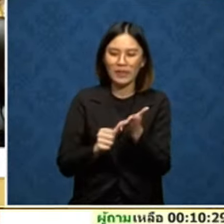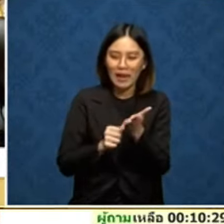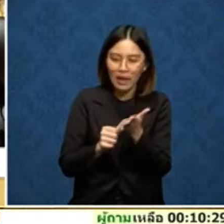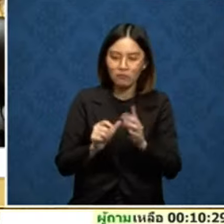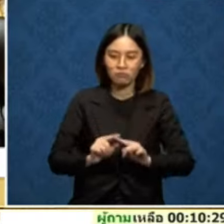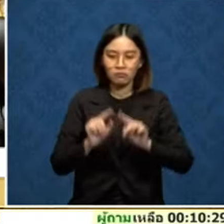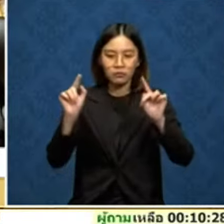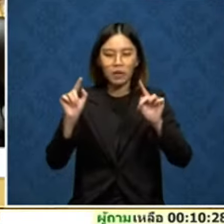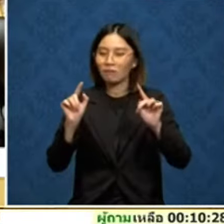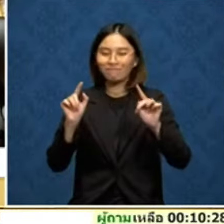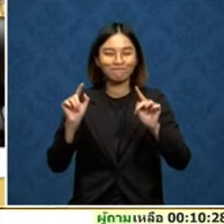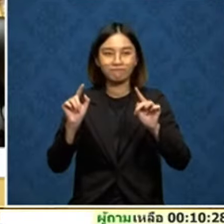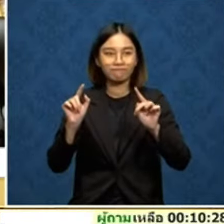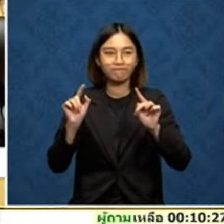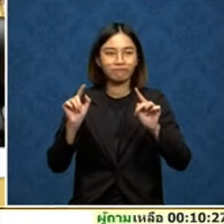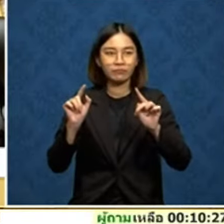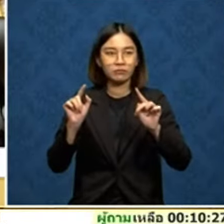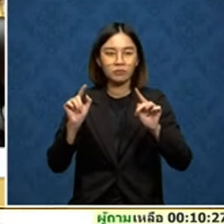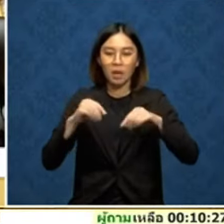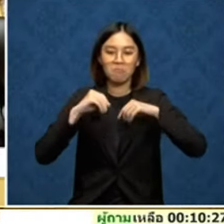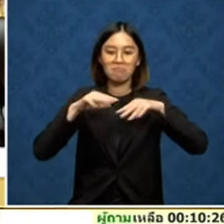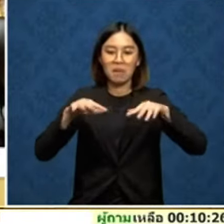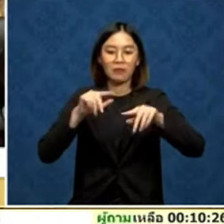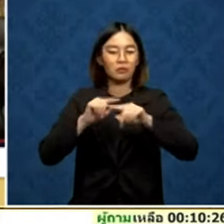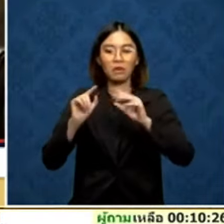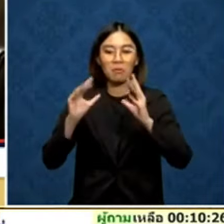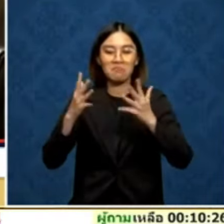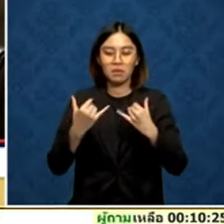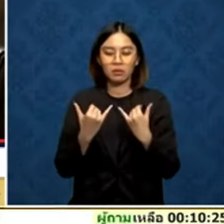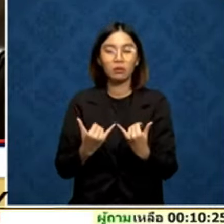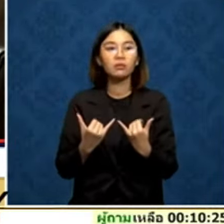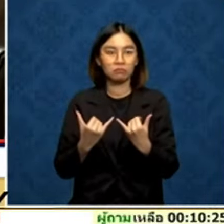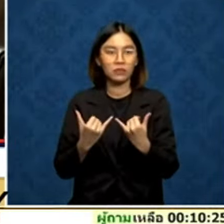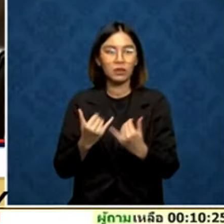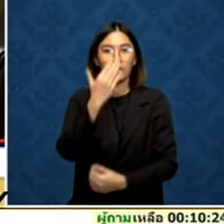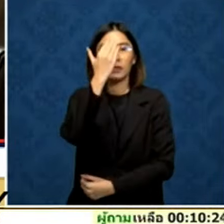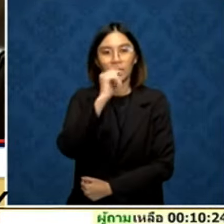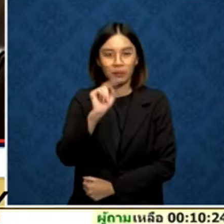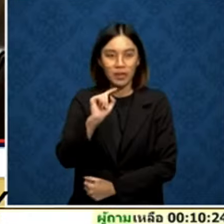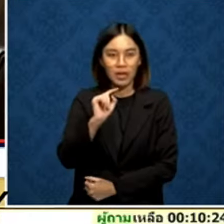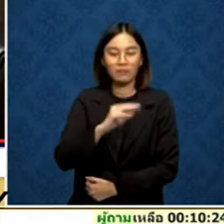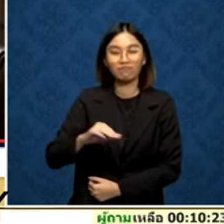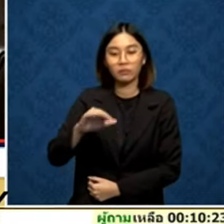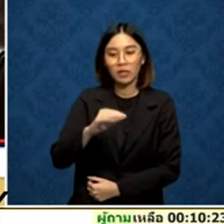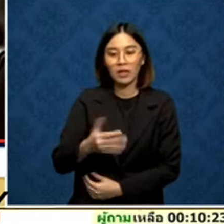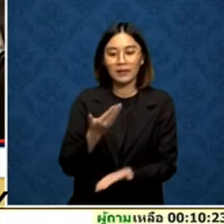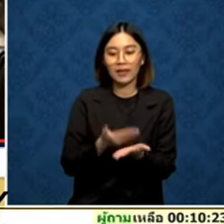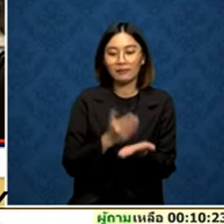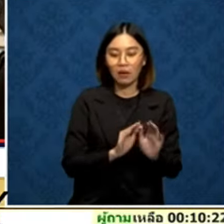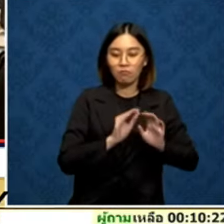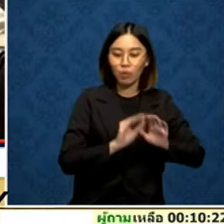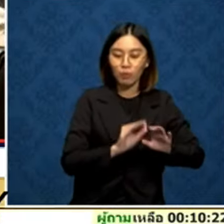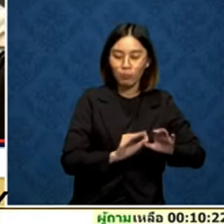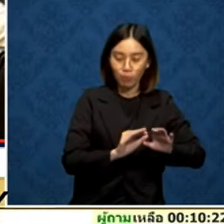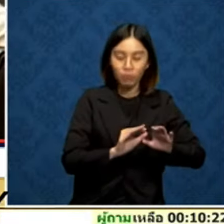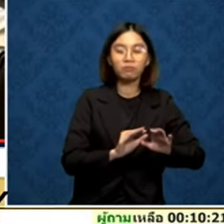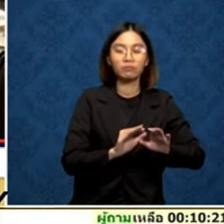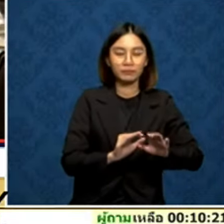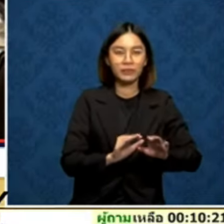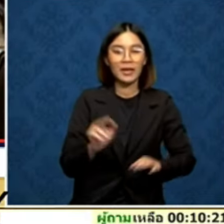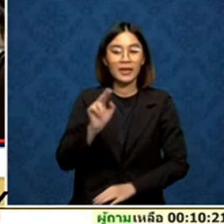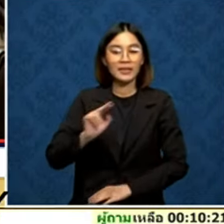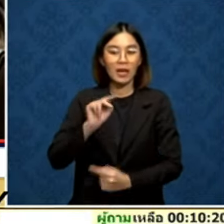แต่ว่ากลับไม่มีอะไรออกมาเลยในช่วงระยะนี้นะคะเป็นเพราะว่าท่านต้องเก็บเงินก้อนนี้ไปไว้ใช้เ